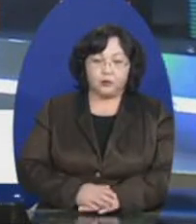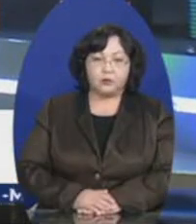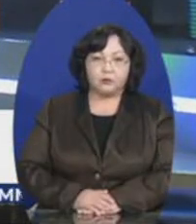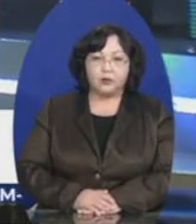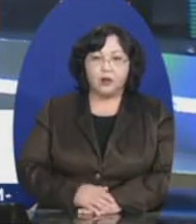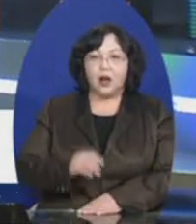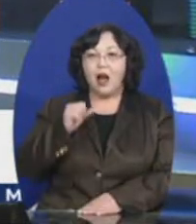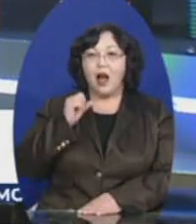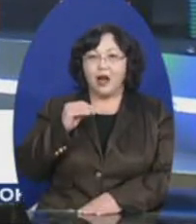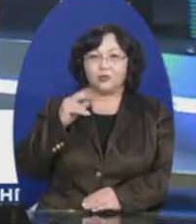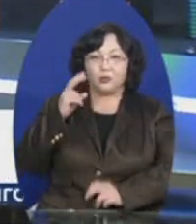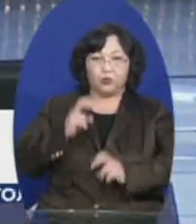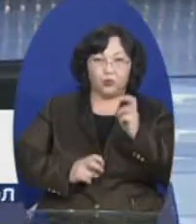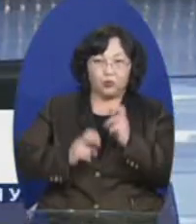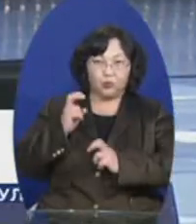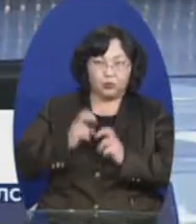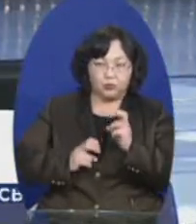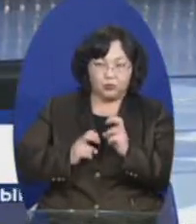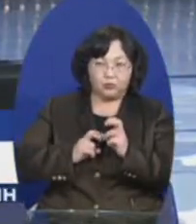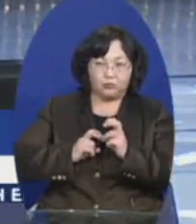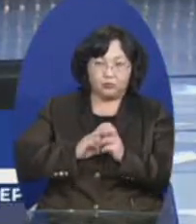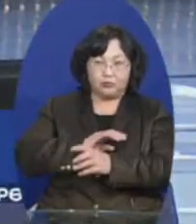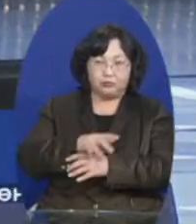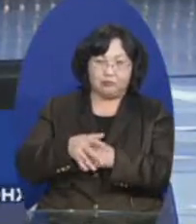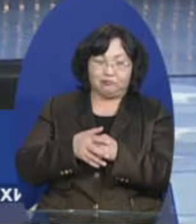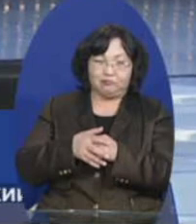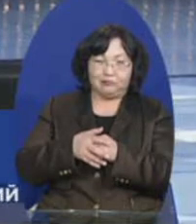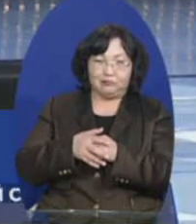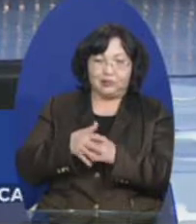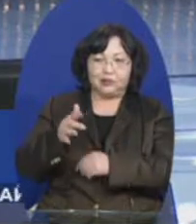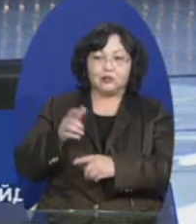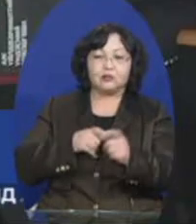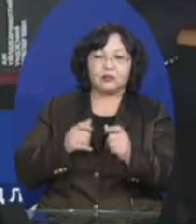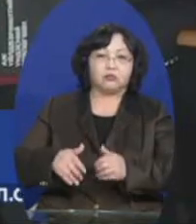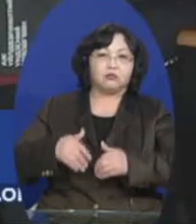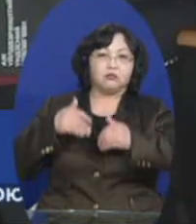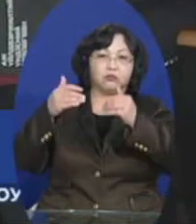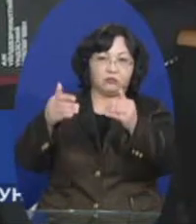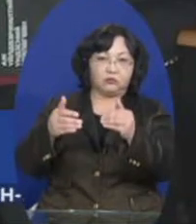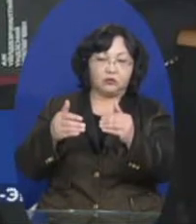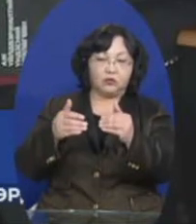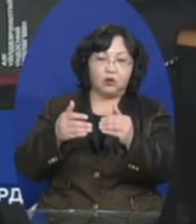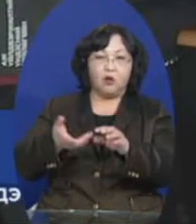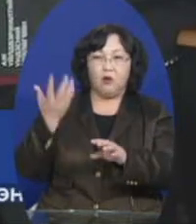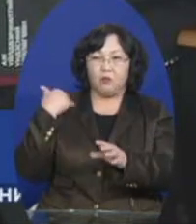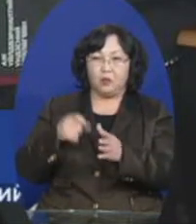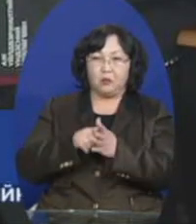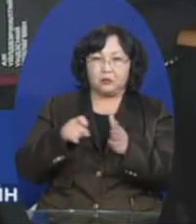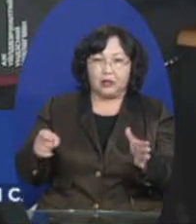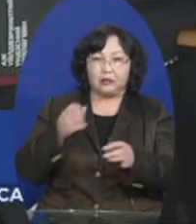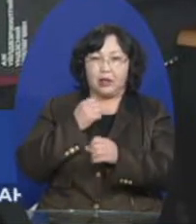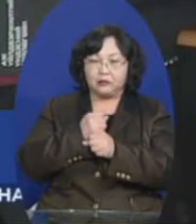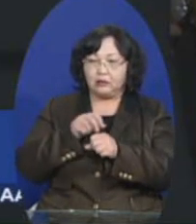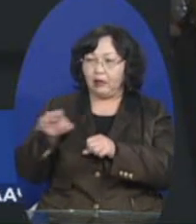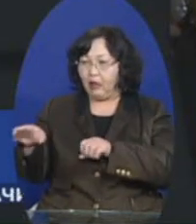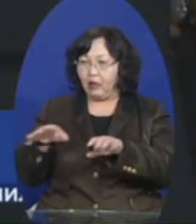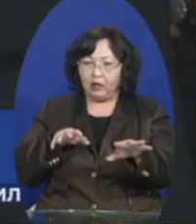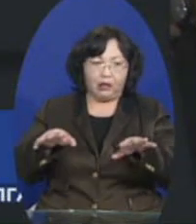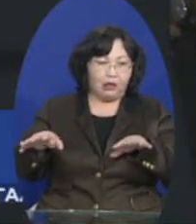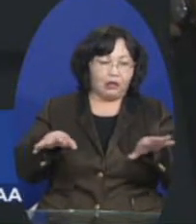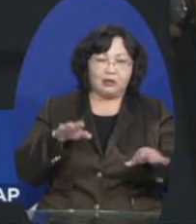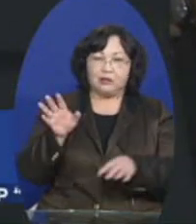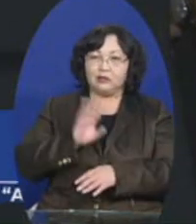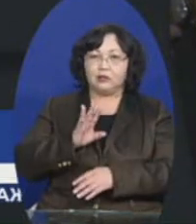Ажил дүржилтийн салбар шатахихгүйгээр бидний эдийн засаг дөрвтөд хэлэхгүй. Өнгөрсөн хугацаанд олон төсөл дээр хүч тарамдан ажилласны уршихаар үйлдвэрлэгч орон болж